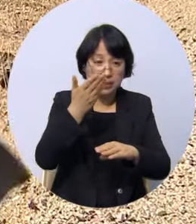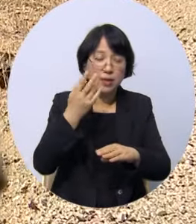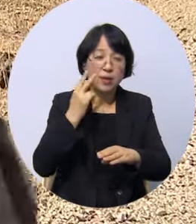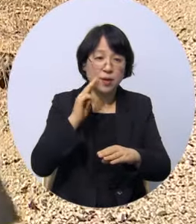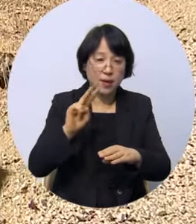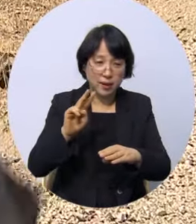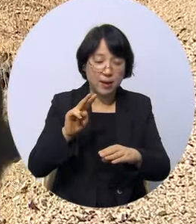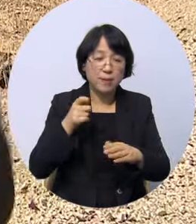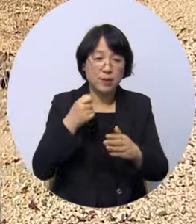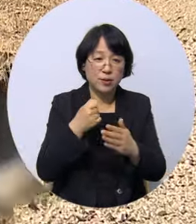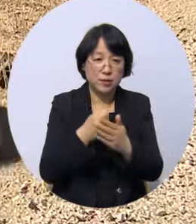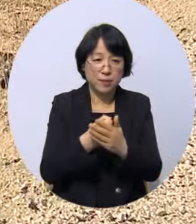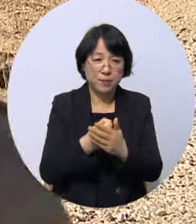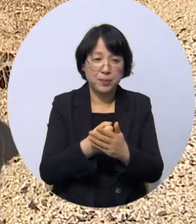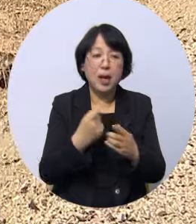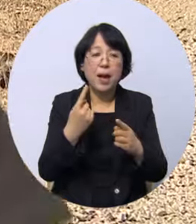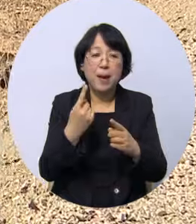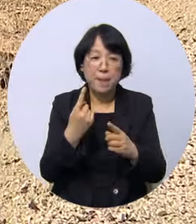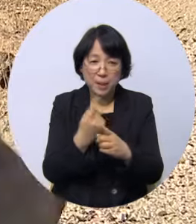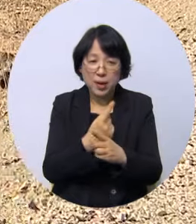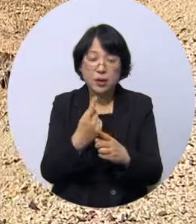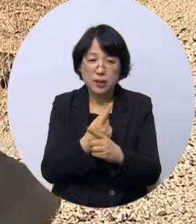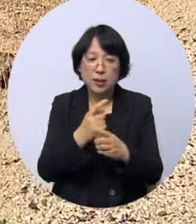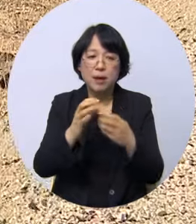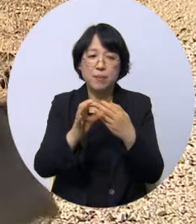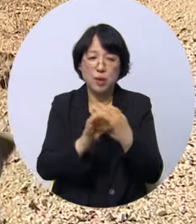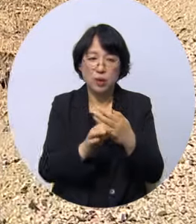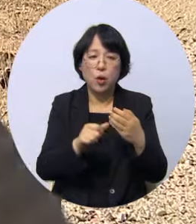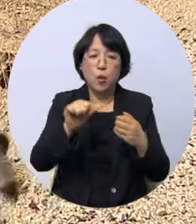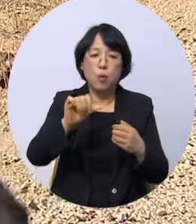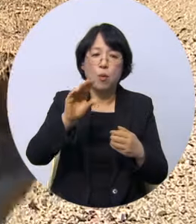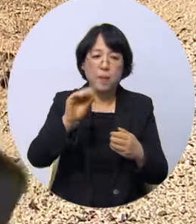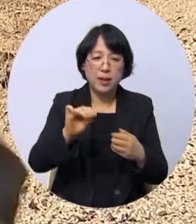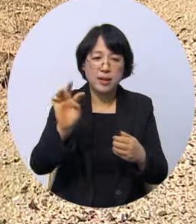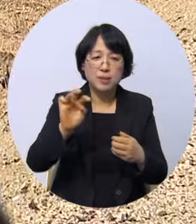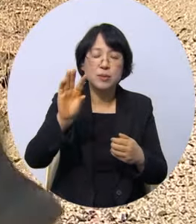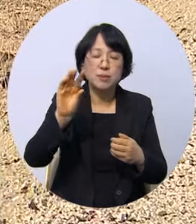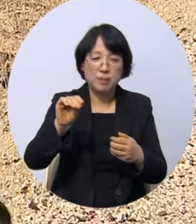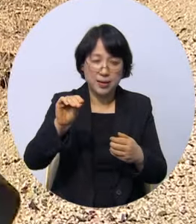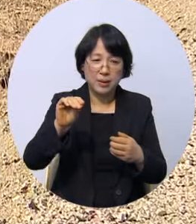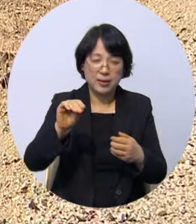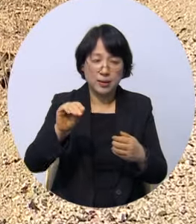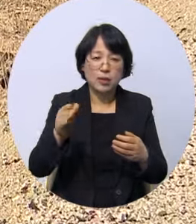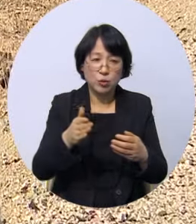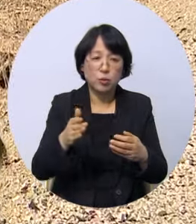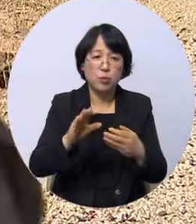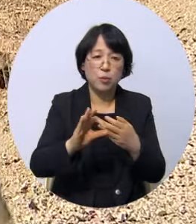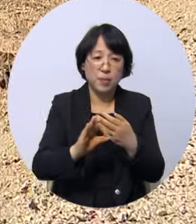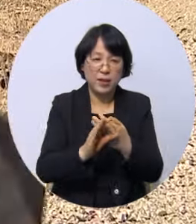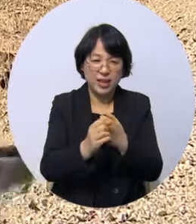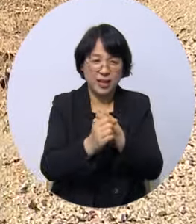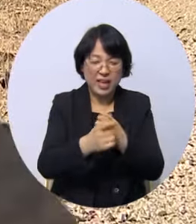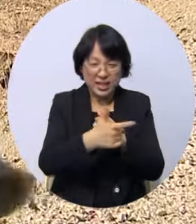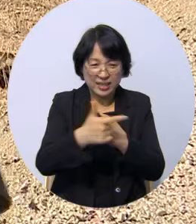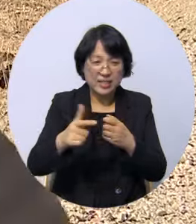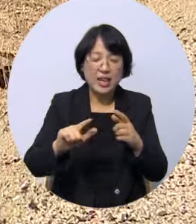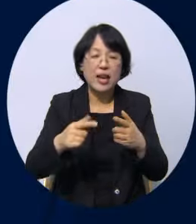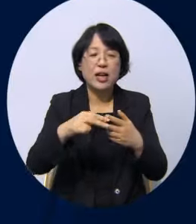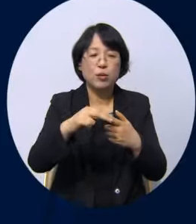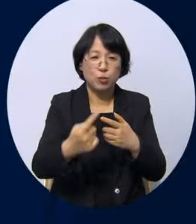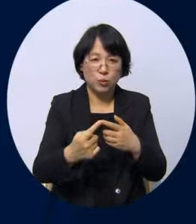소규모 관광단지는 5만 제미 이상 30만 제미 미만이면 관광 단지만 크지 않더라도 지정할 수